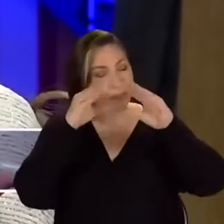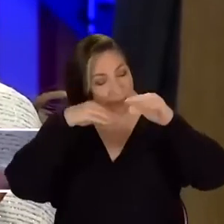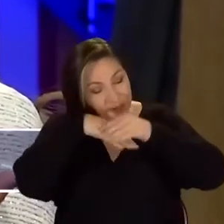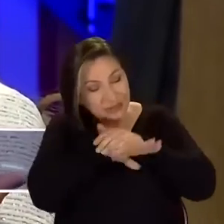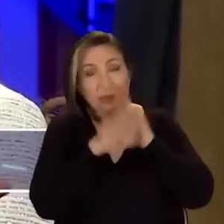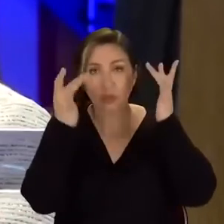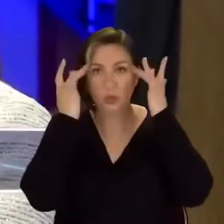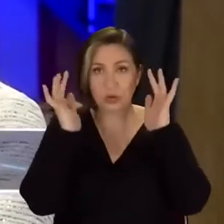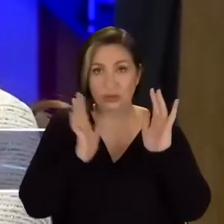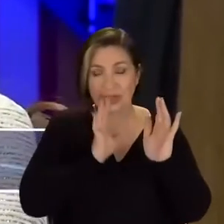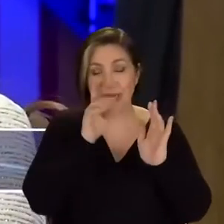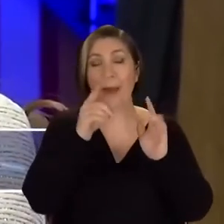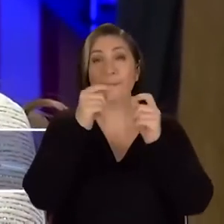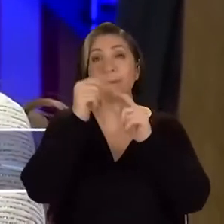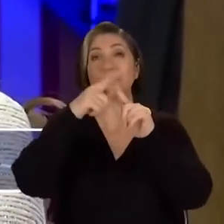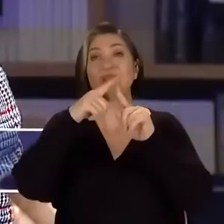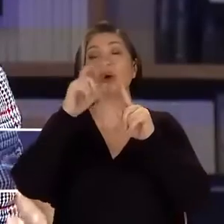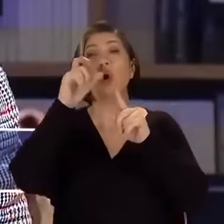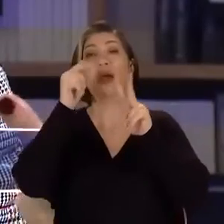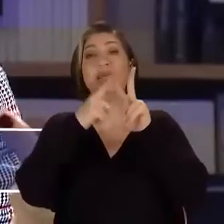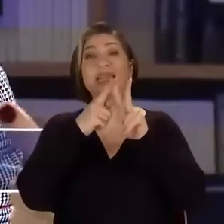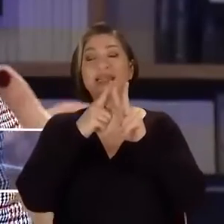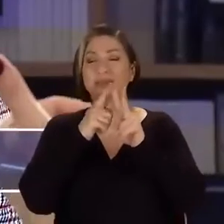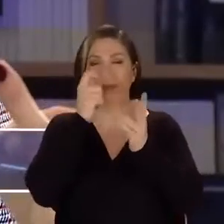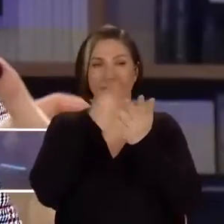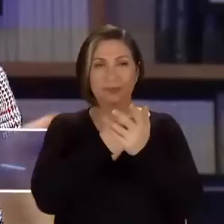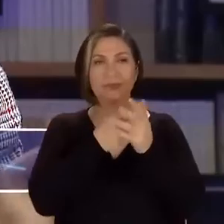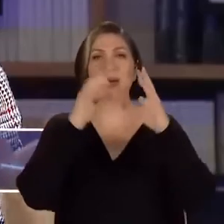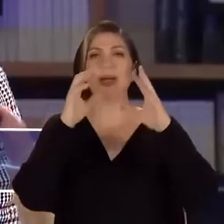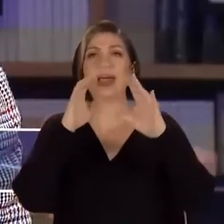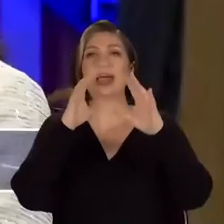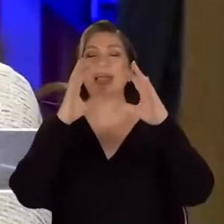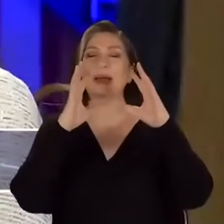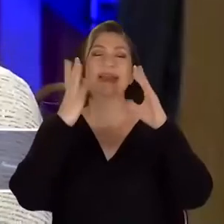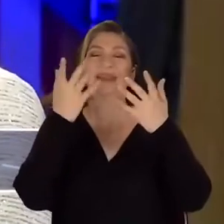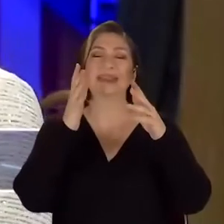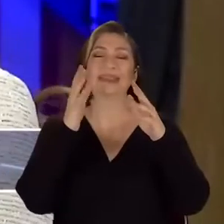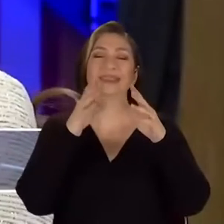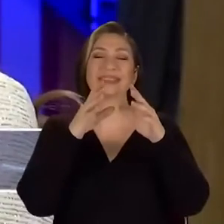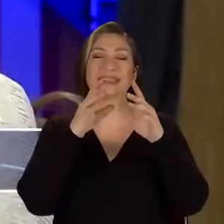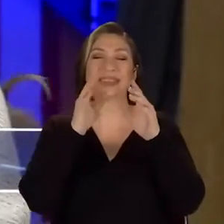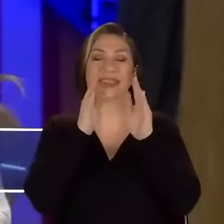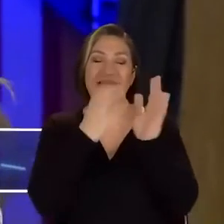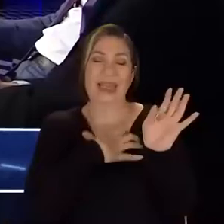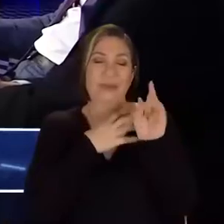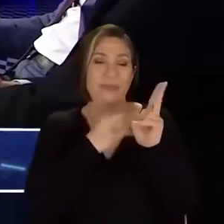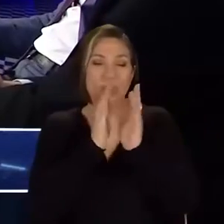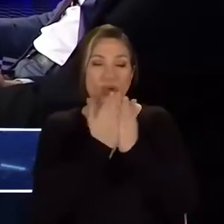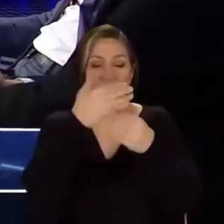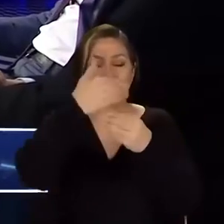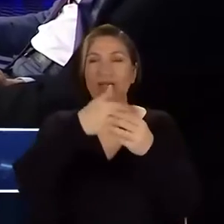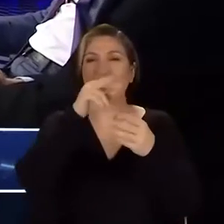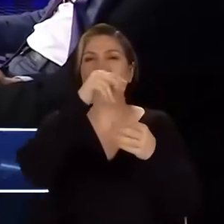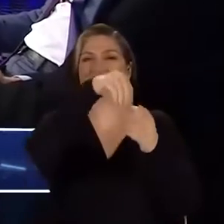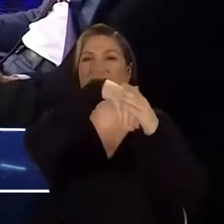saklama kültürünüz varsa Bitcoin'e yatırım yapıp dijital yastığınızın altında yani dijital cüzdanınızda Bitcoin'i